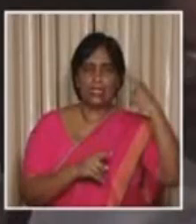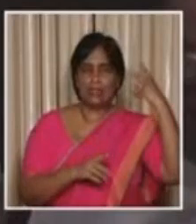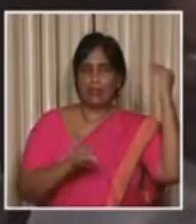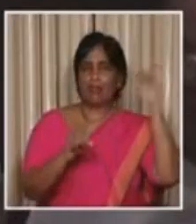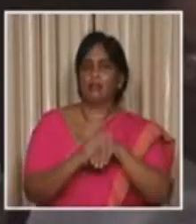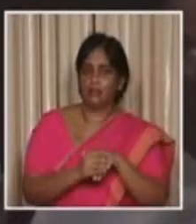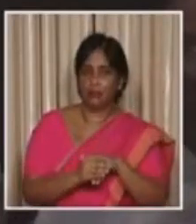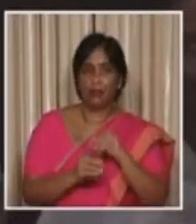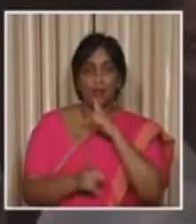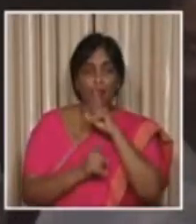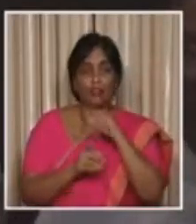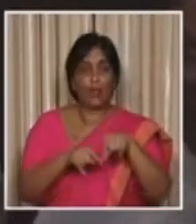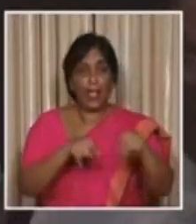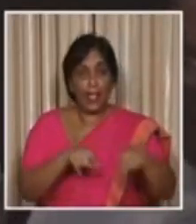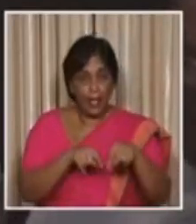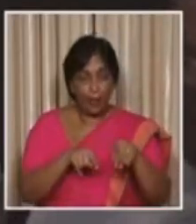रह